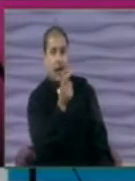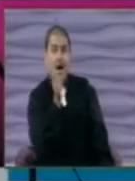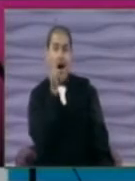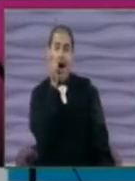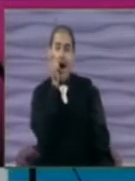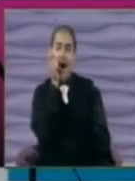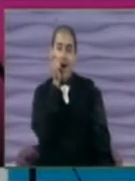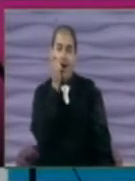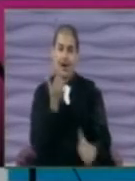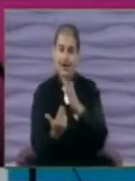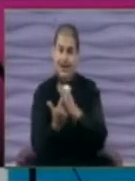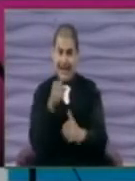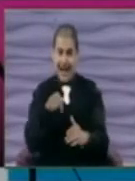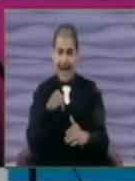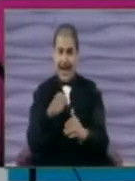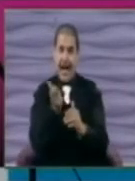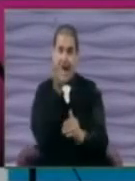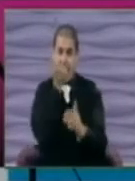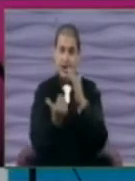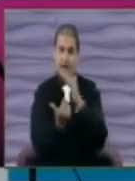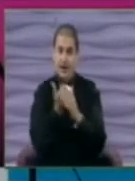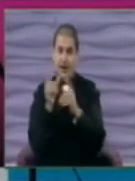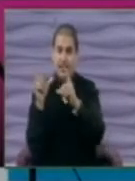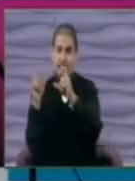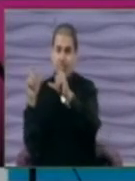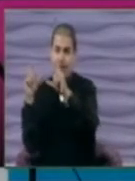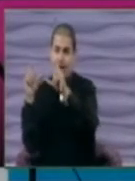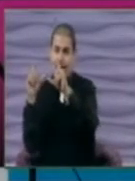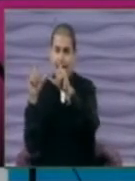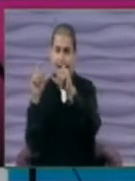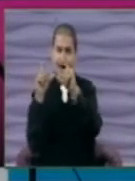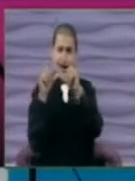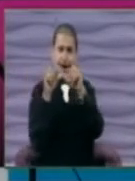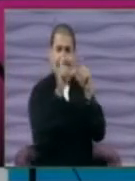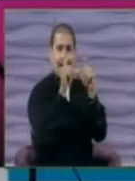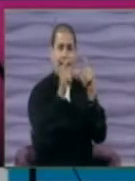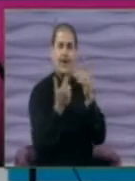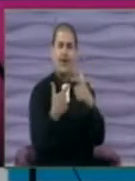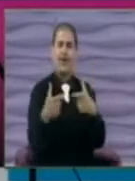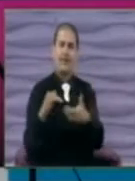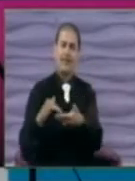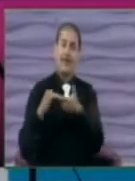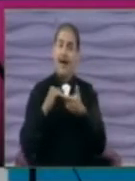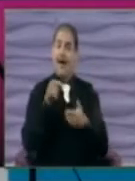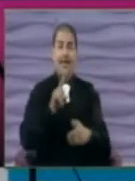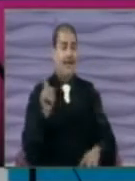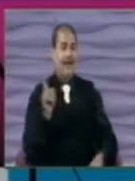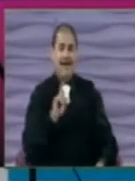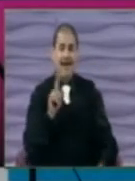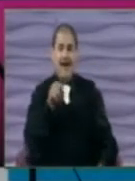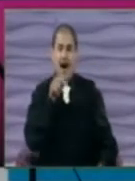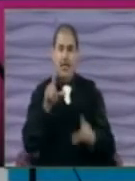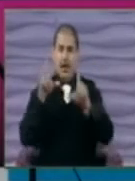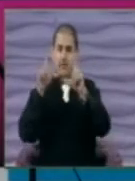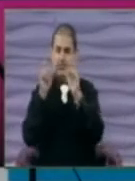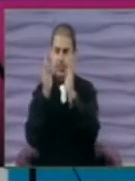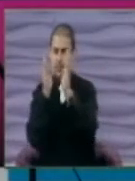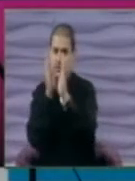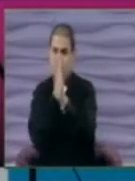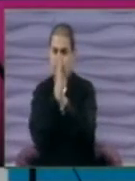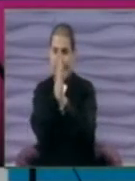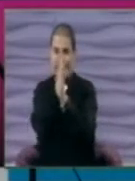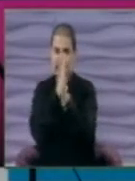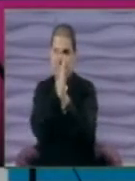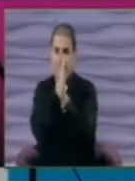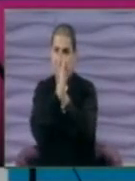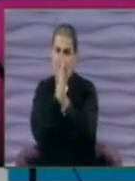بالموبايلات بانوراما على البانوراما لكن هذه بالكاميرا. نشتغل على الكمبيوتر على الكاميرا بعدين نحولها على الكمبيوتر معالجه. في كمان